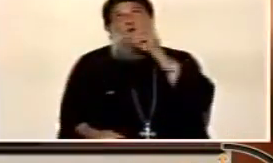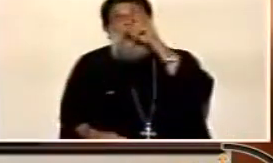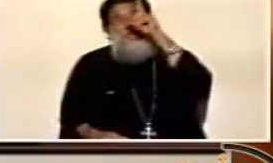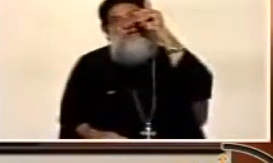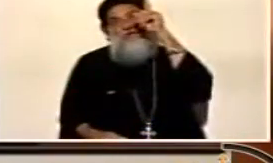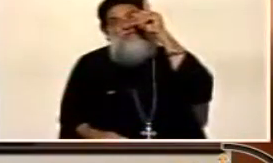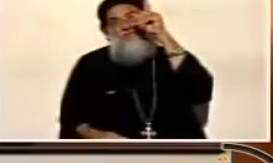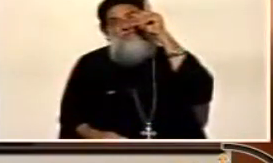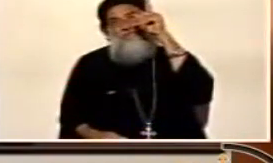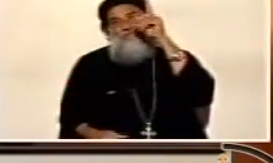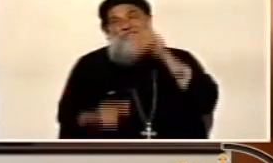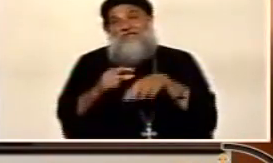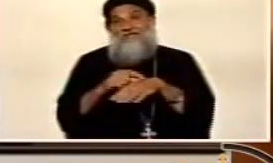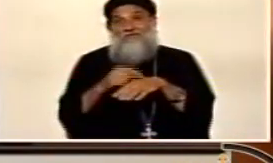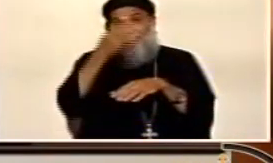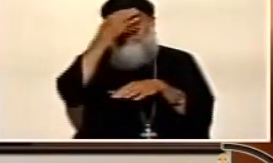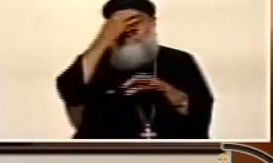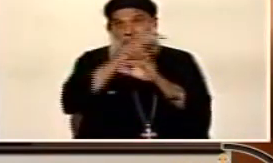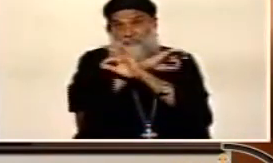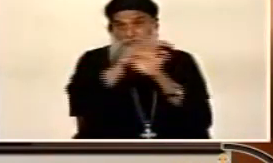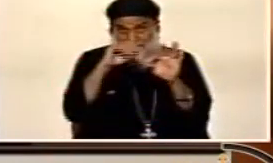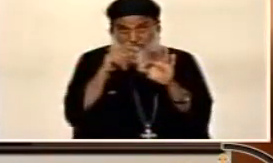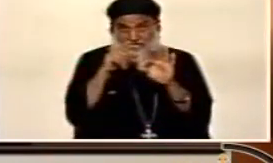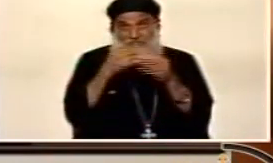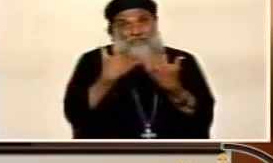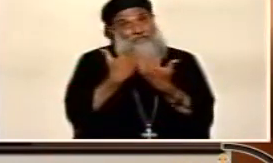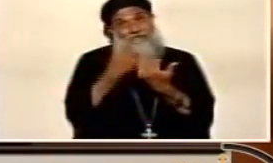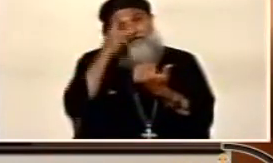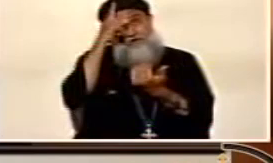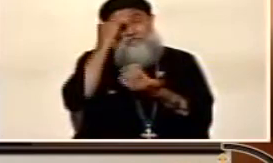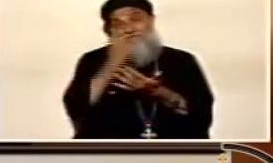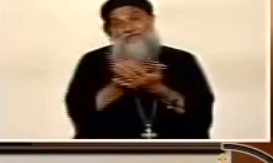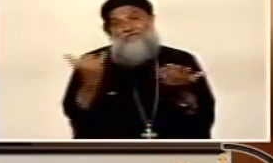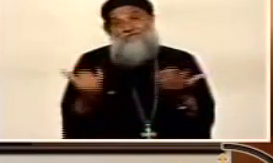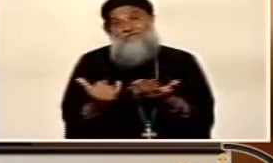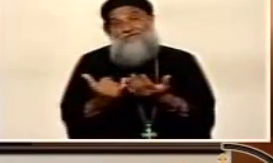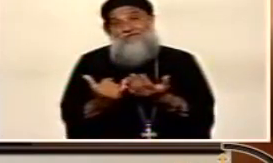فيش إنسان يملك الشفاء، ممكن حد يملك الدواء،